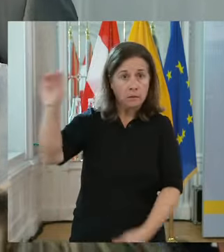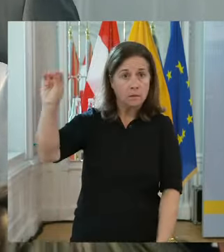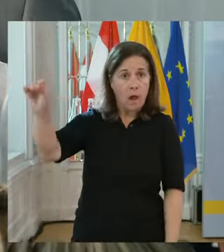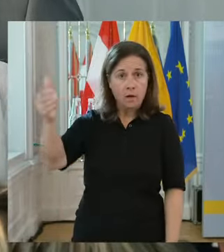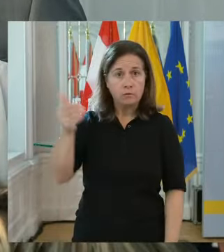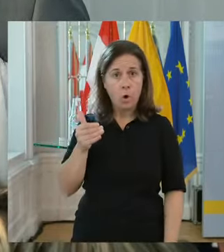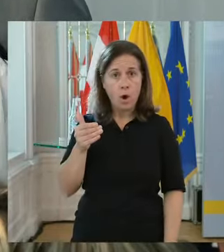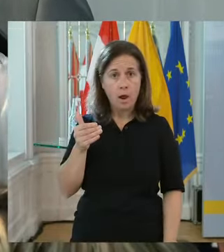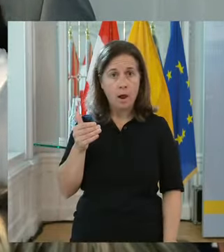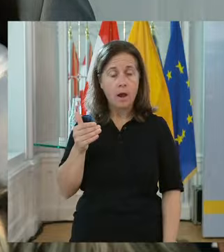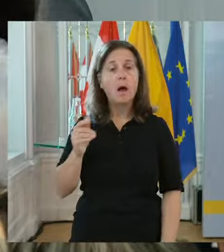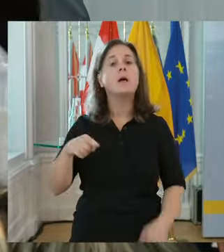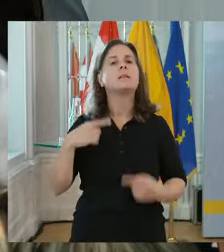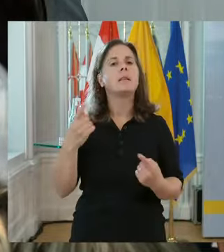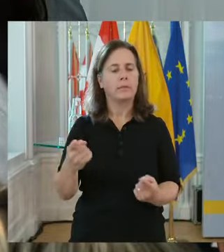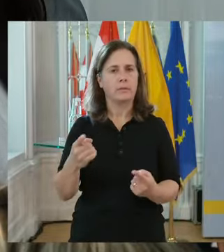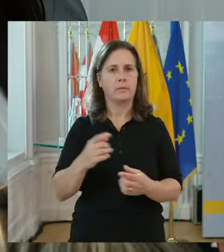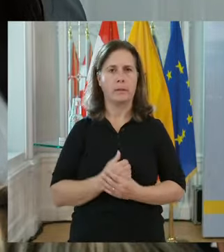gesagt. Dann